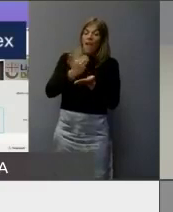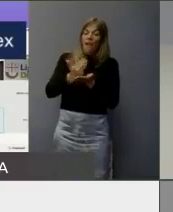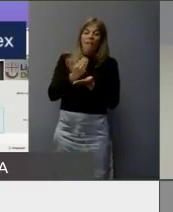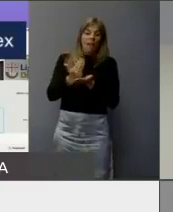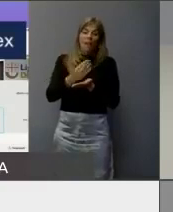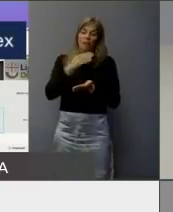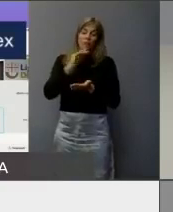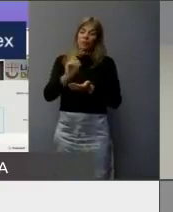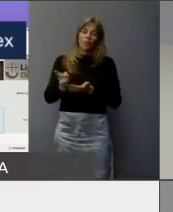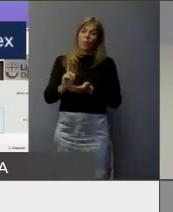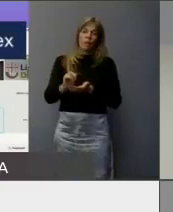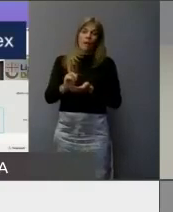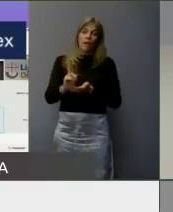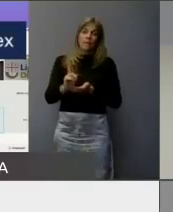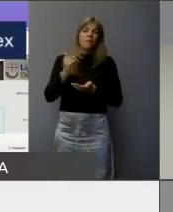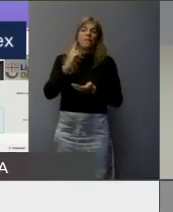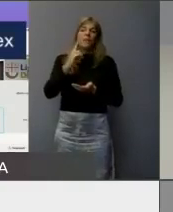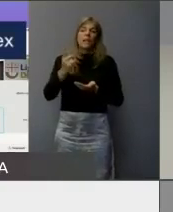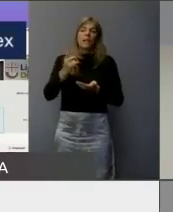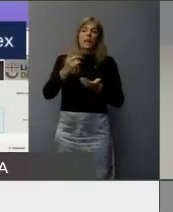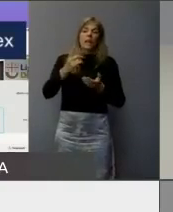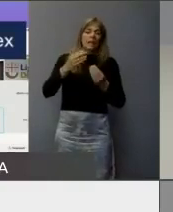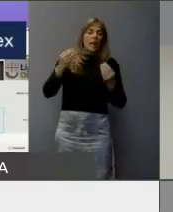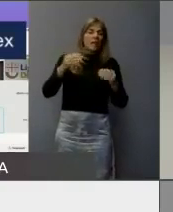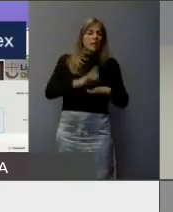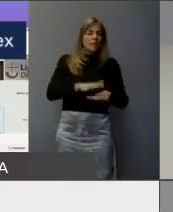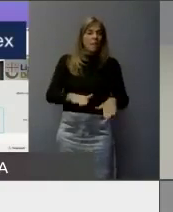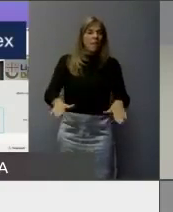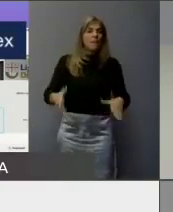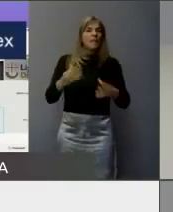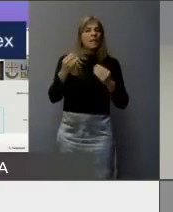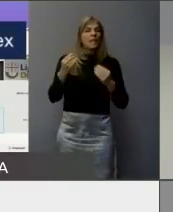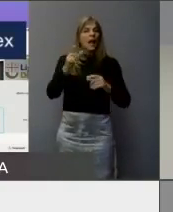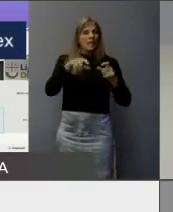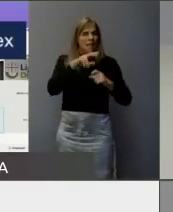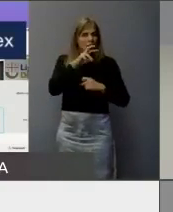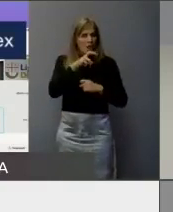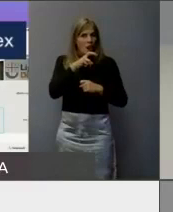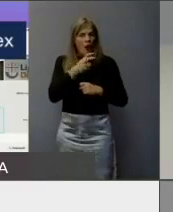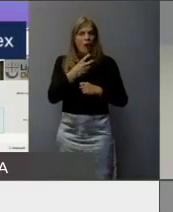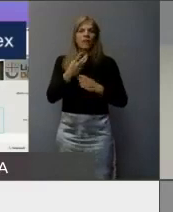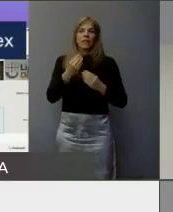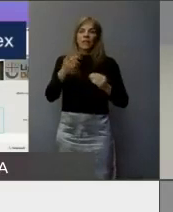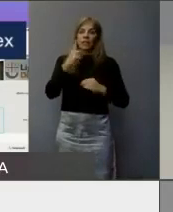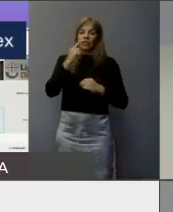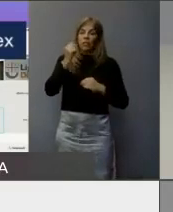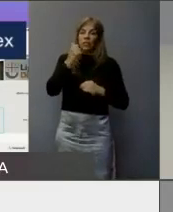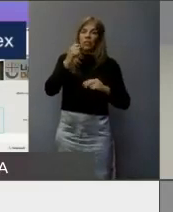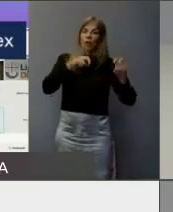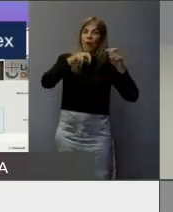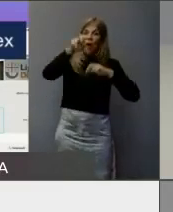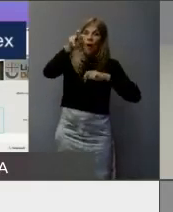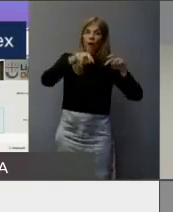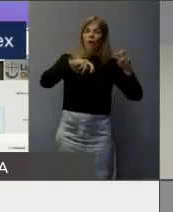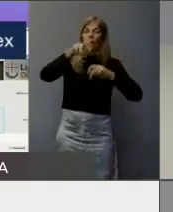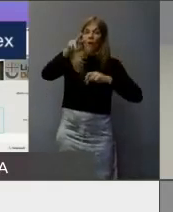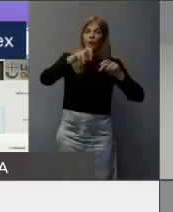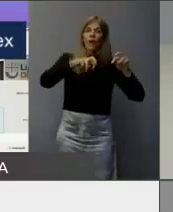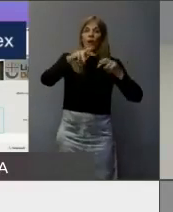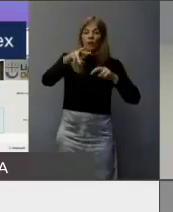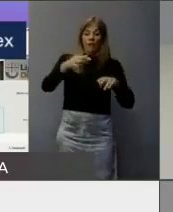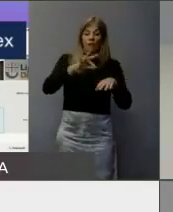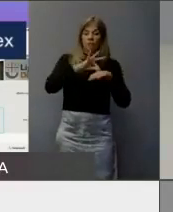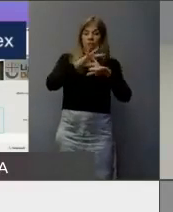quella parte centrale della strada ripeto passano molti bambini molti i nonni e molti genitori che appunto la porta metà bambini a scuola quando